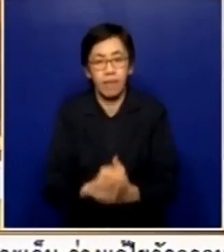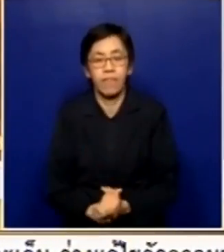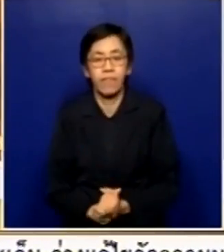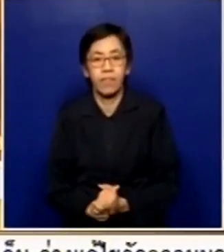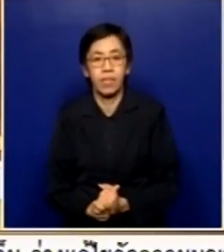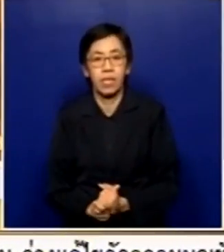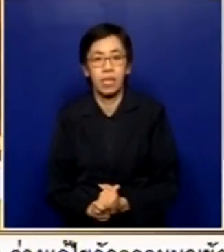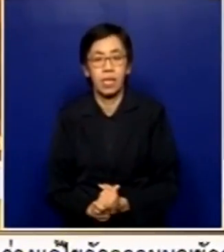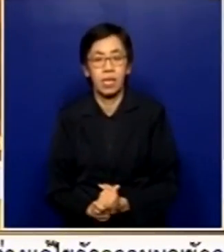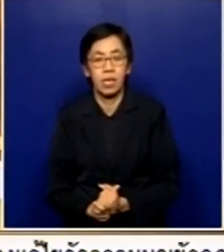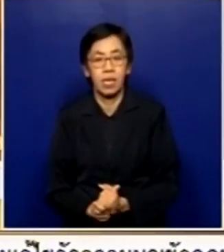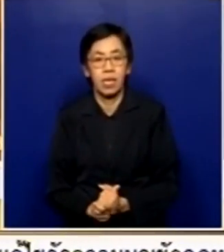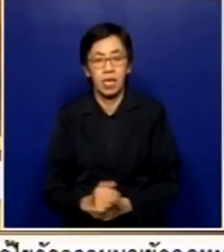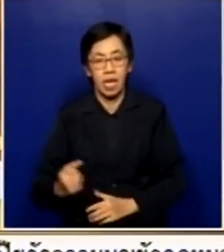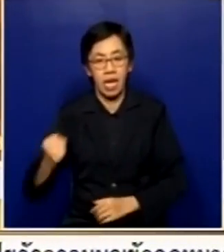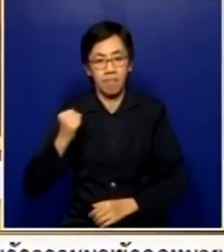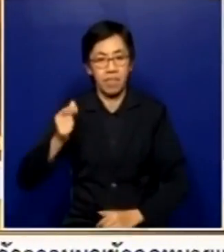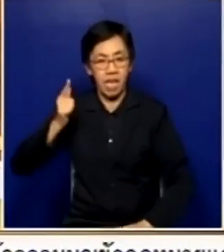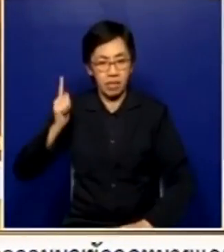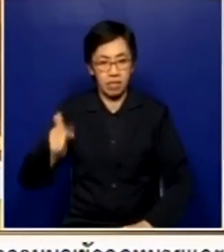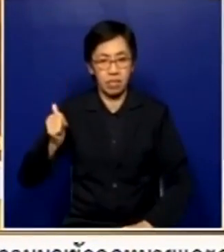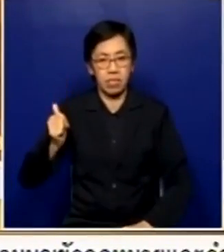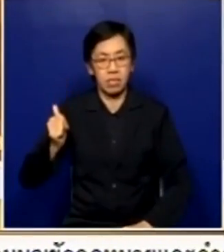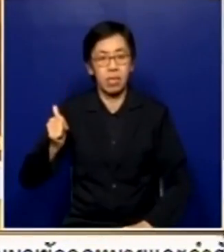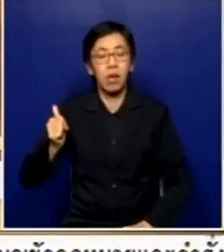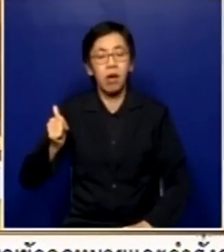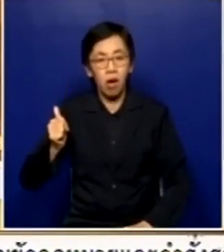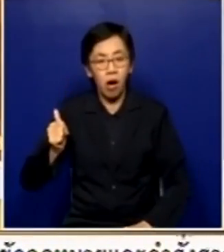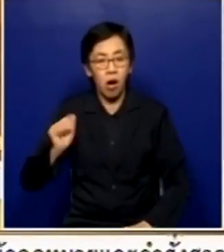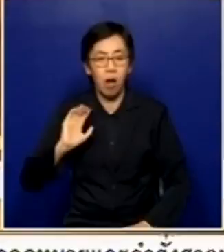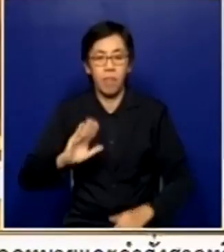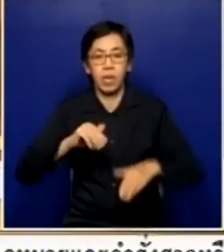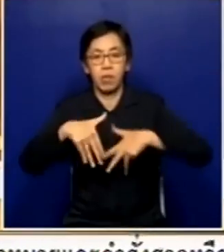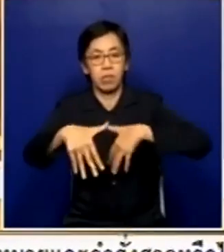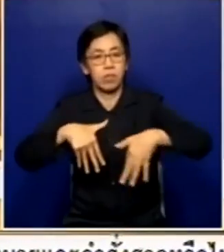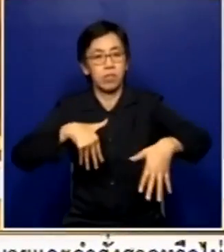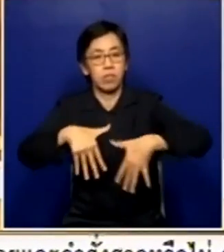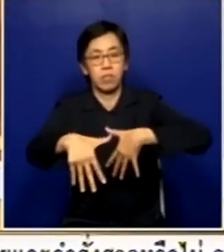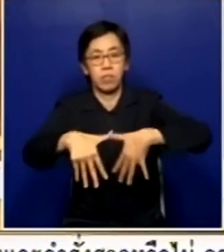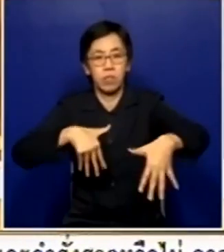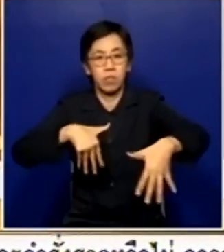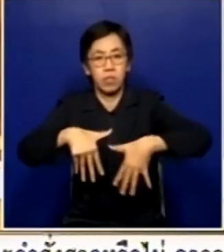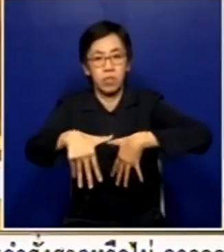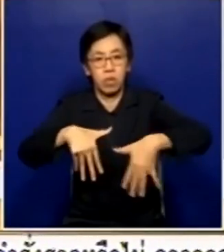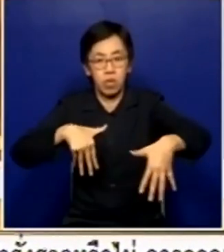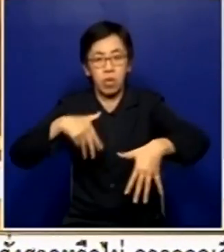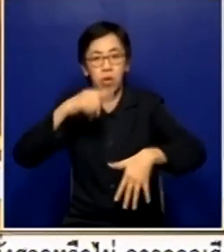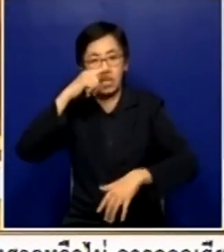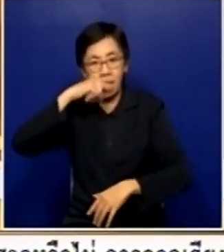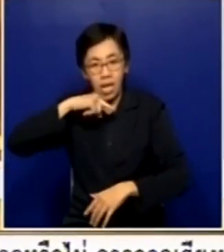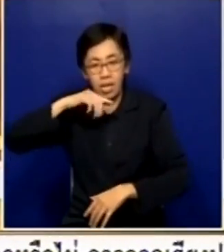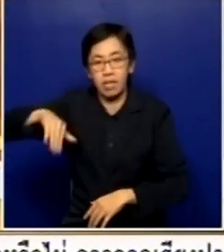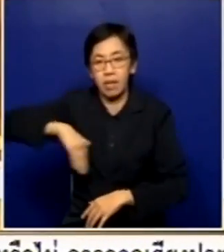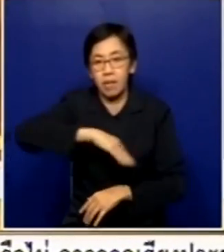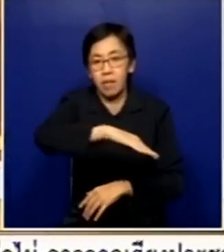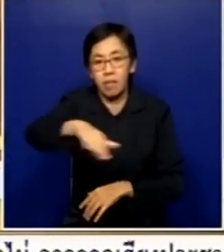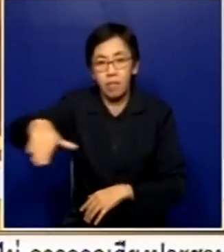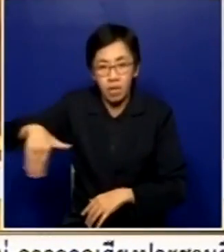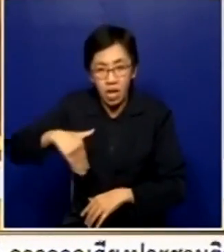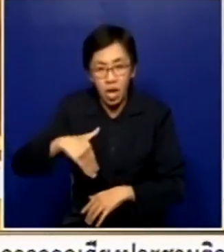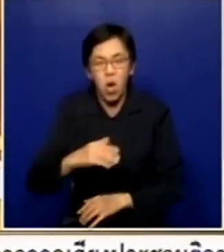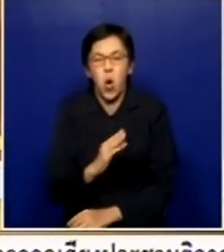อธิปไตยเป็นของปวงชนชาวไทยอันนี้เป็นการ